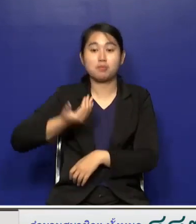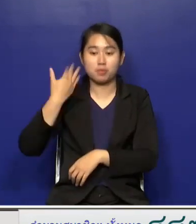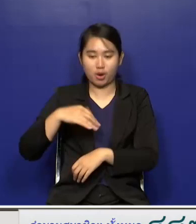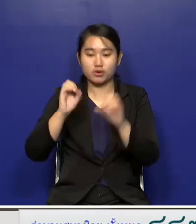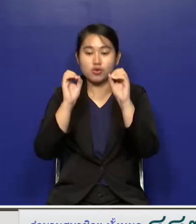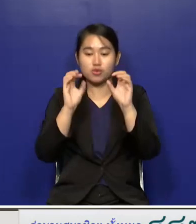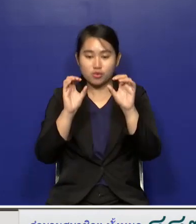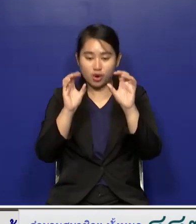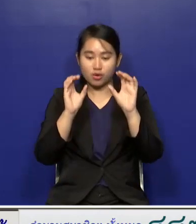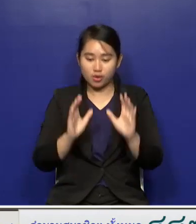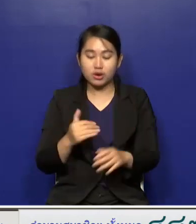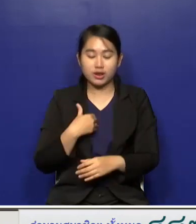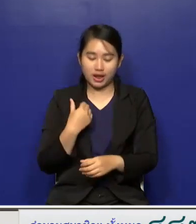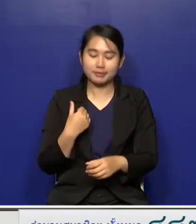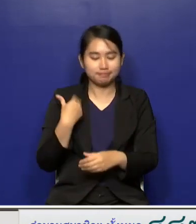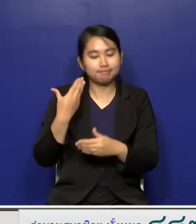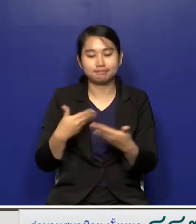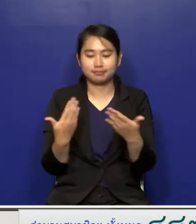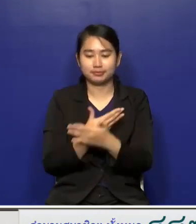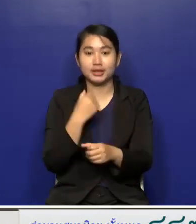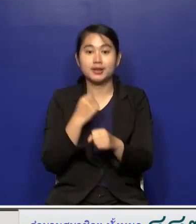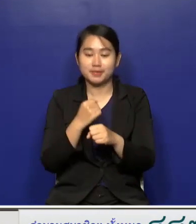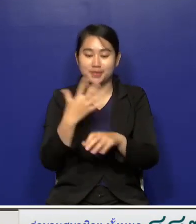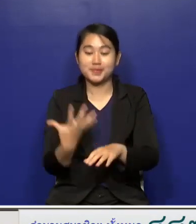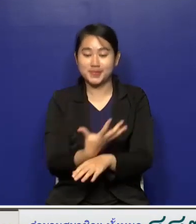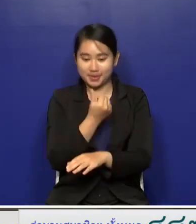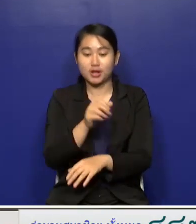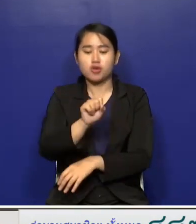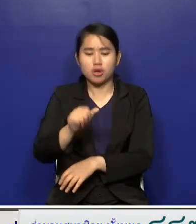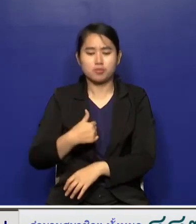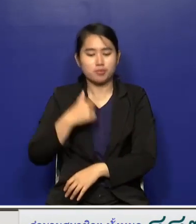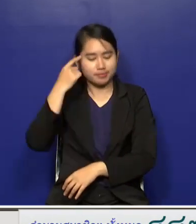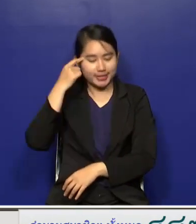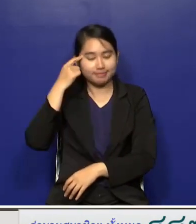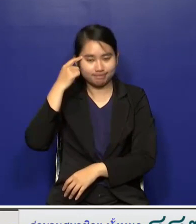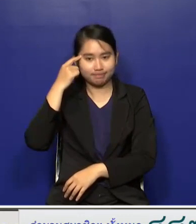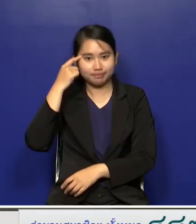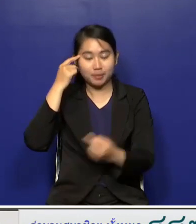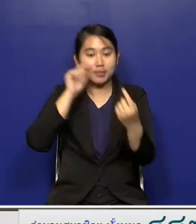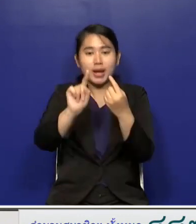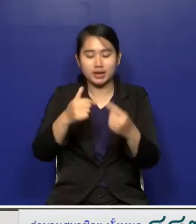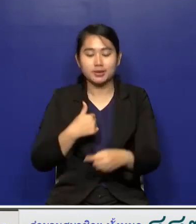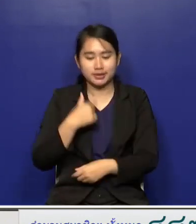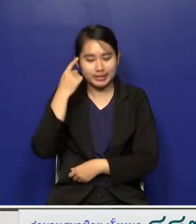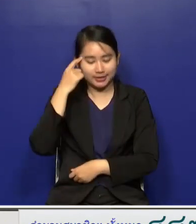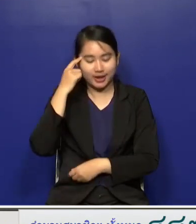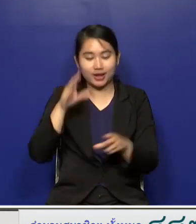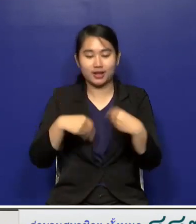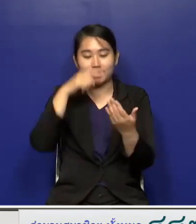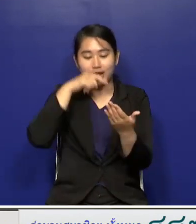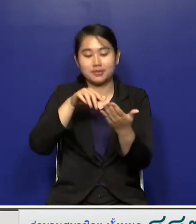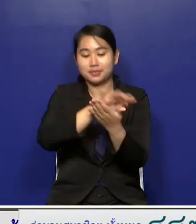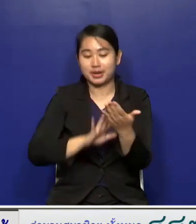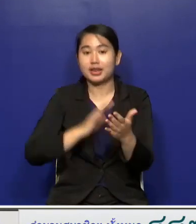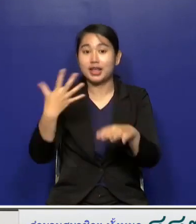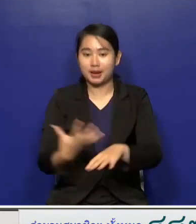มาเป็นนักการเมืองอุดมการณ์หนึ่งที่ผมมีก็คือว่าจะทำอย่างไรให้ประเทศของเรากระจายอ